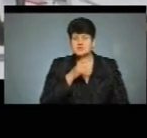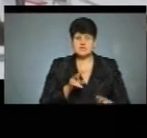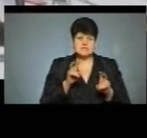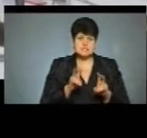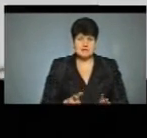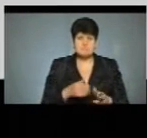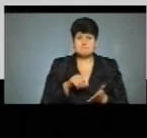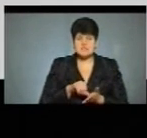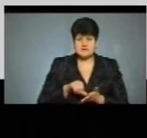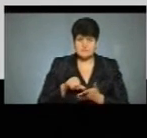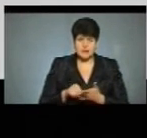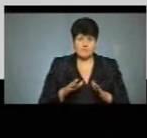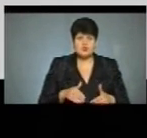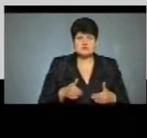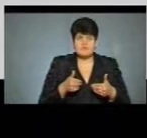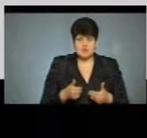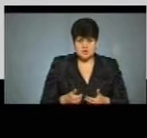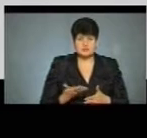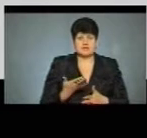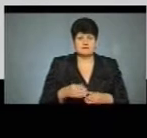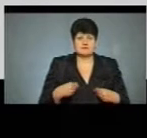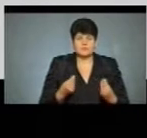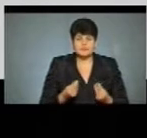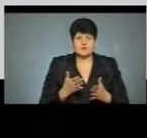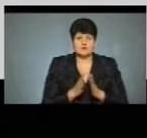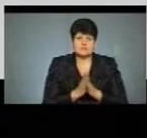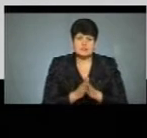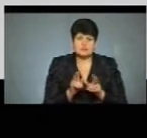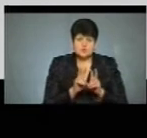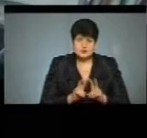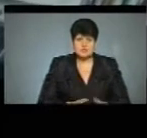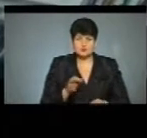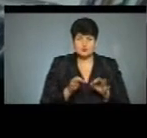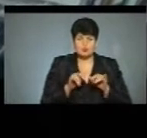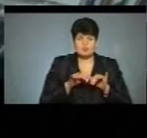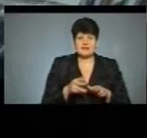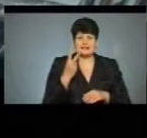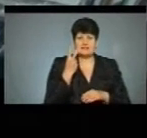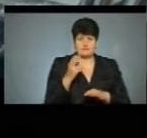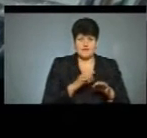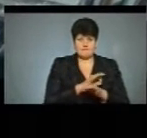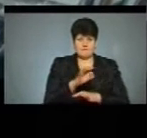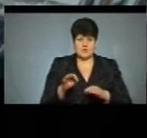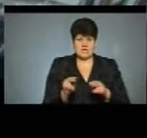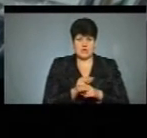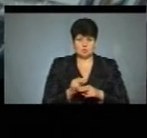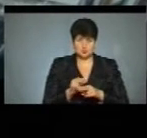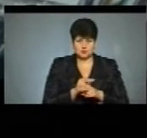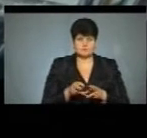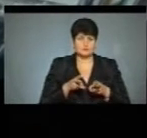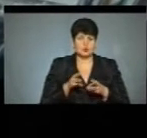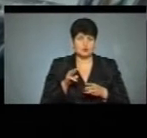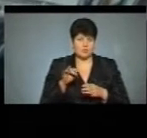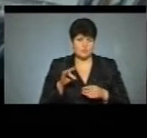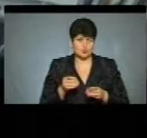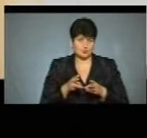представник позивачки Валерій Муш звернувся з клопотанням дослідити в судовому процесі два проєкти реконструкції торф'яної котельні, які відрізняються